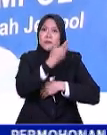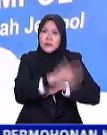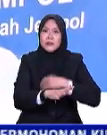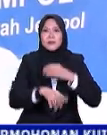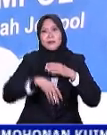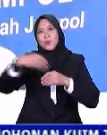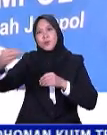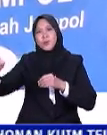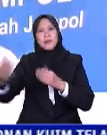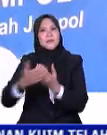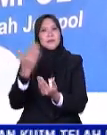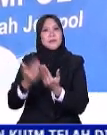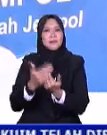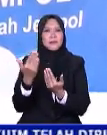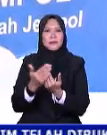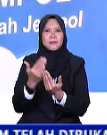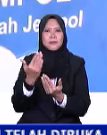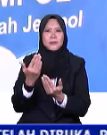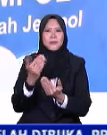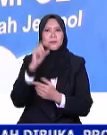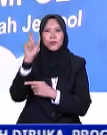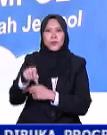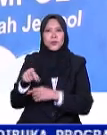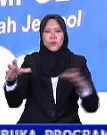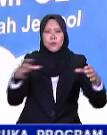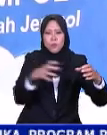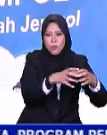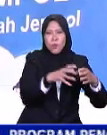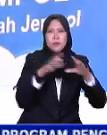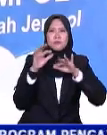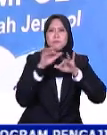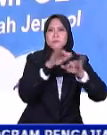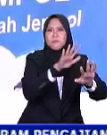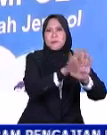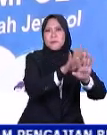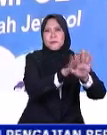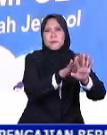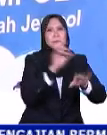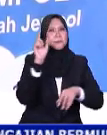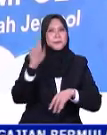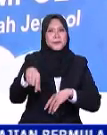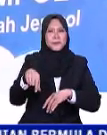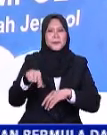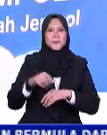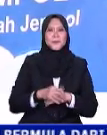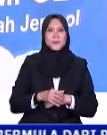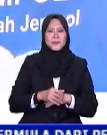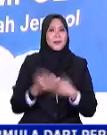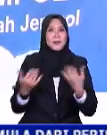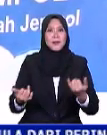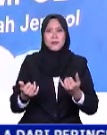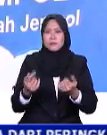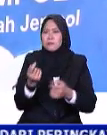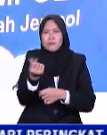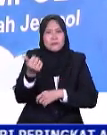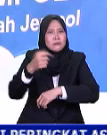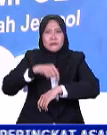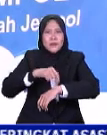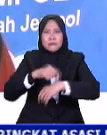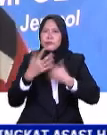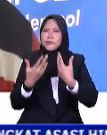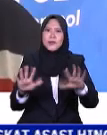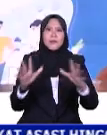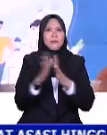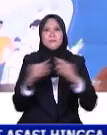memudahkan. Tak payah kita nak berkumpul-kumpul ramai. Tengok sekarang tak sampai pukul berapa dah